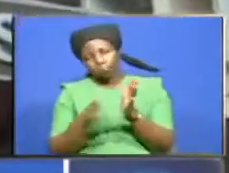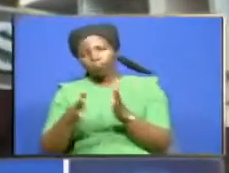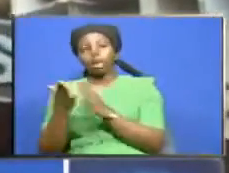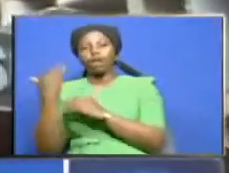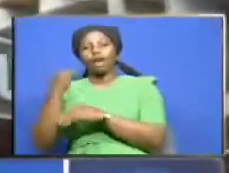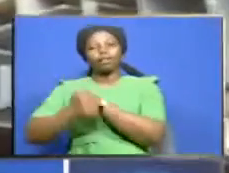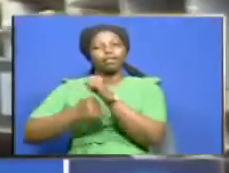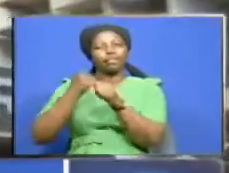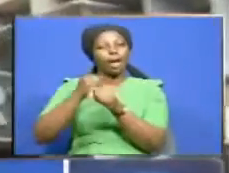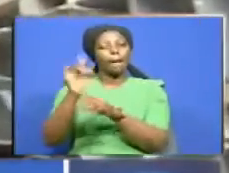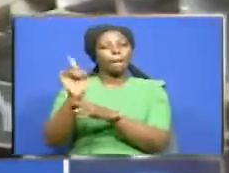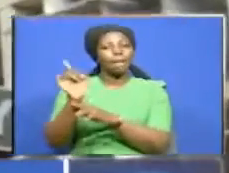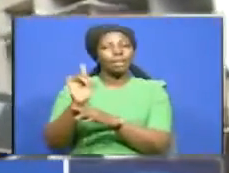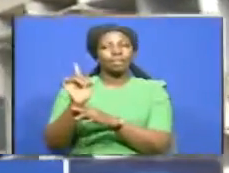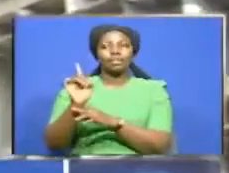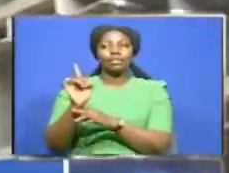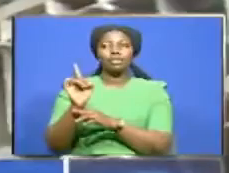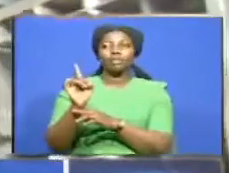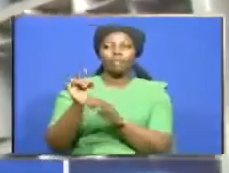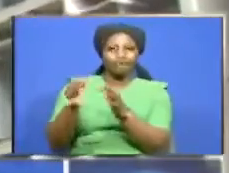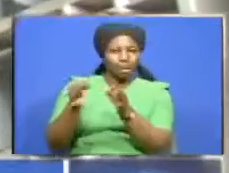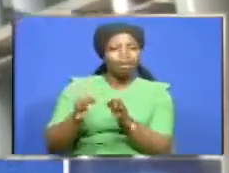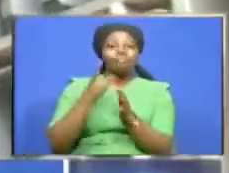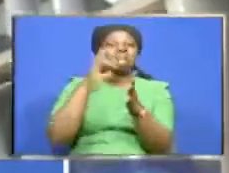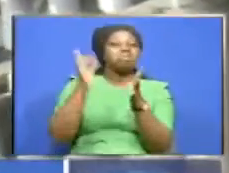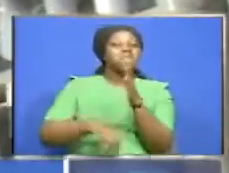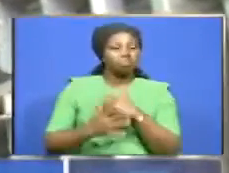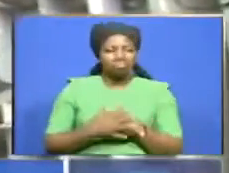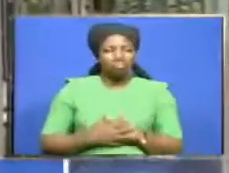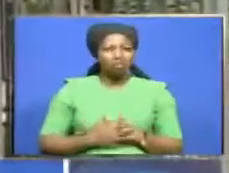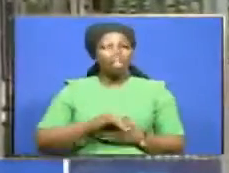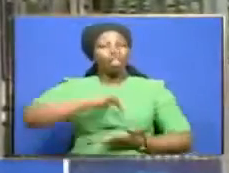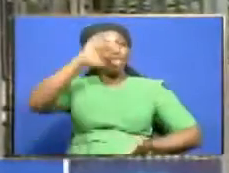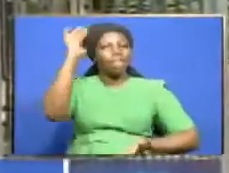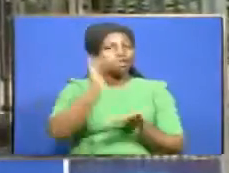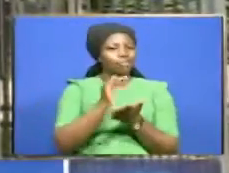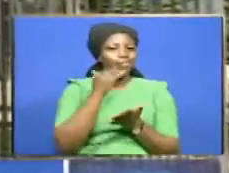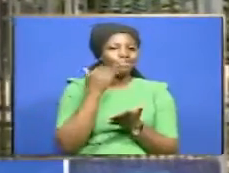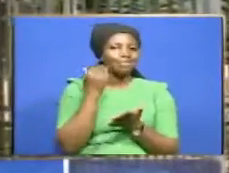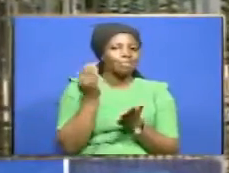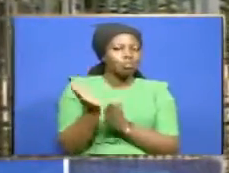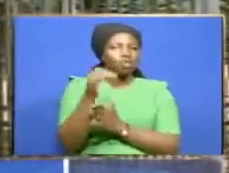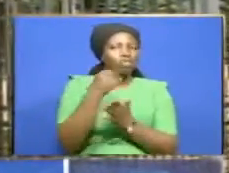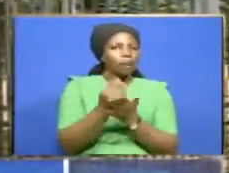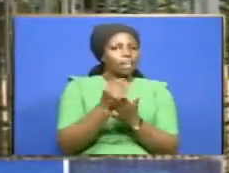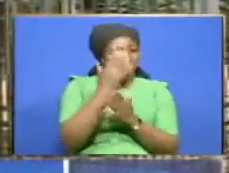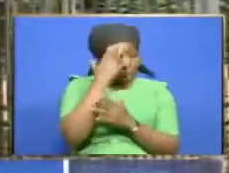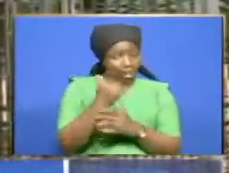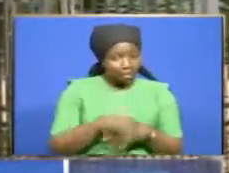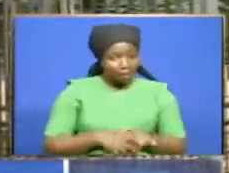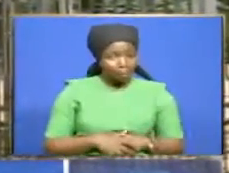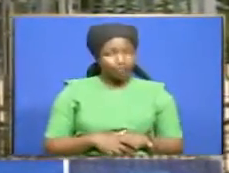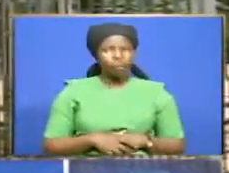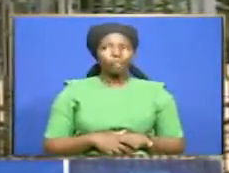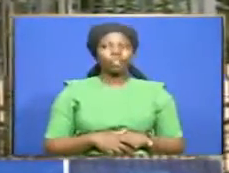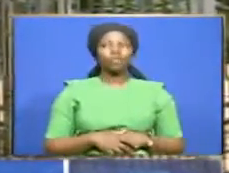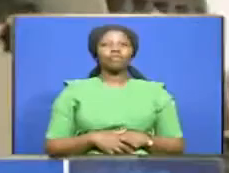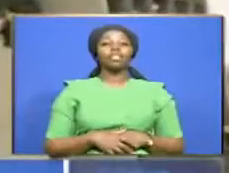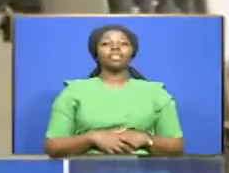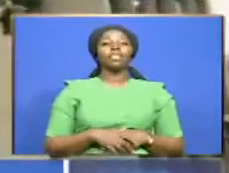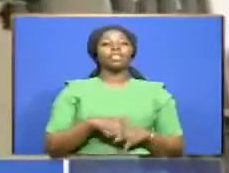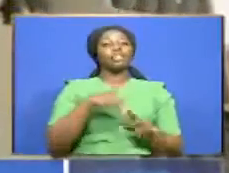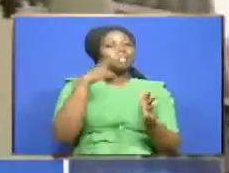inasema kupungua kwa ukusanyaji ushuru kunatokana na kutotekelezwa kikamilifu ukusanyaji ushuru ziada wa thamani,